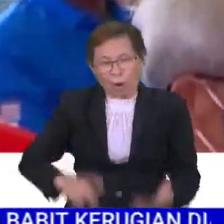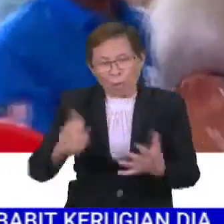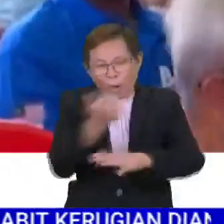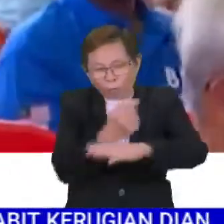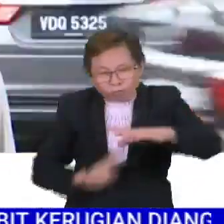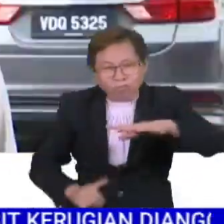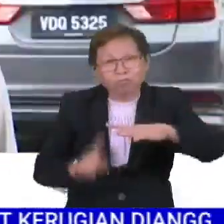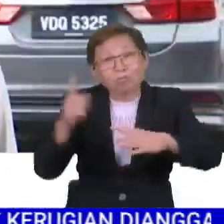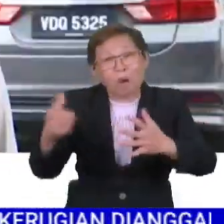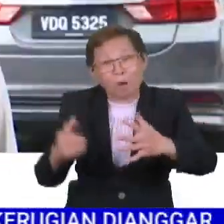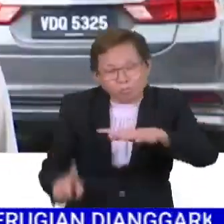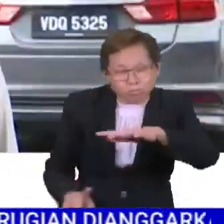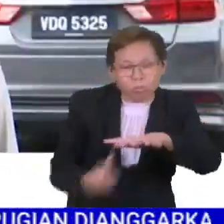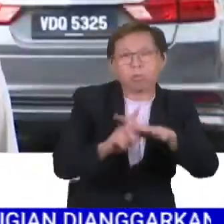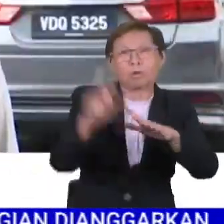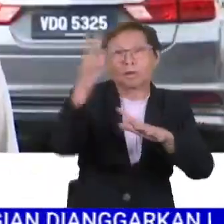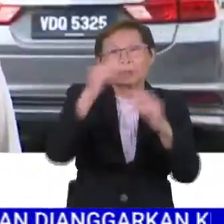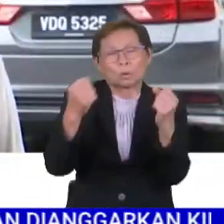stabil.